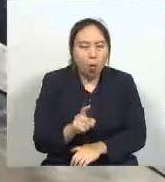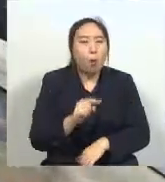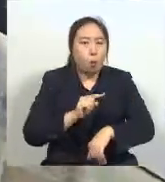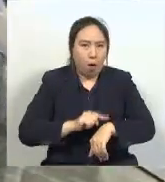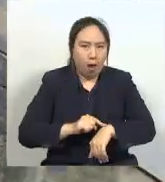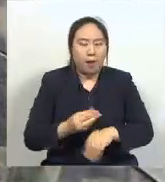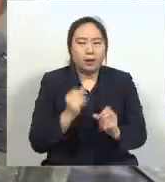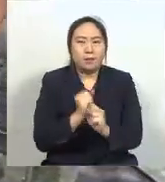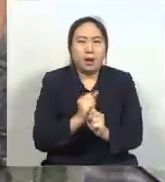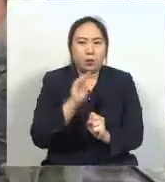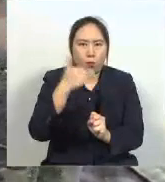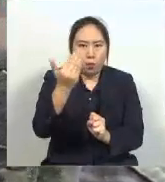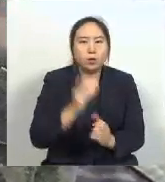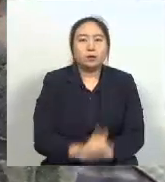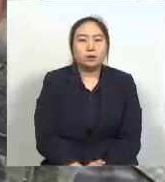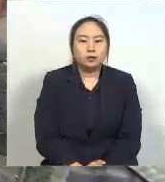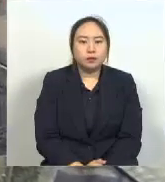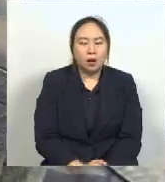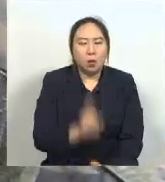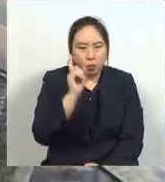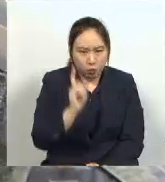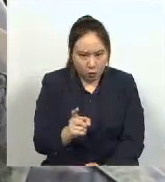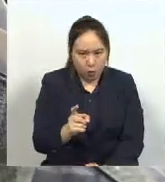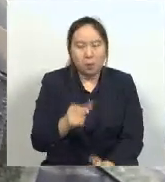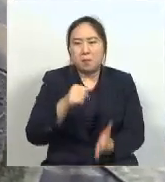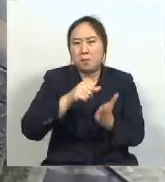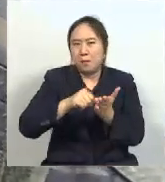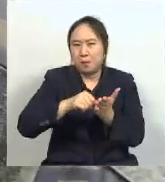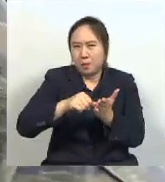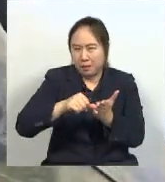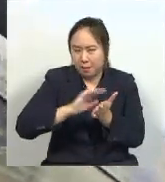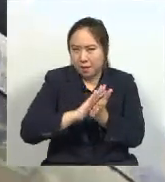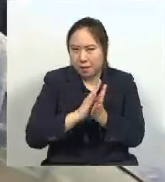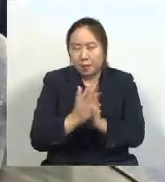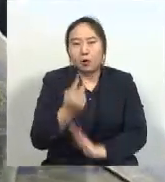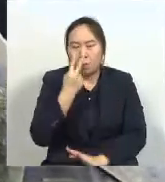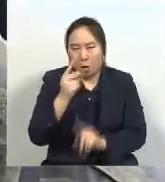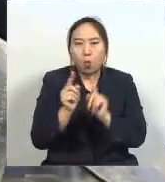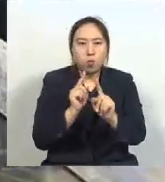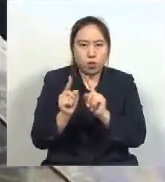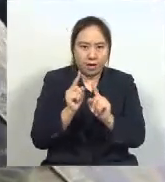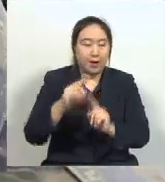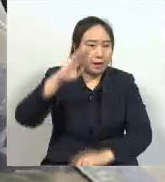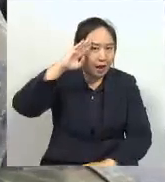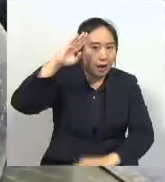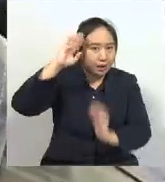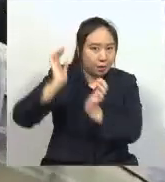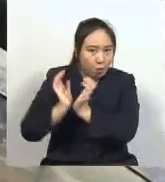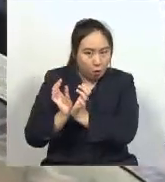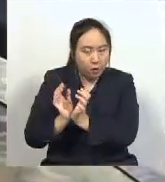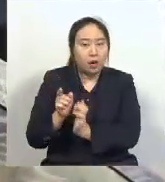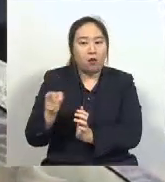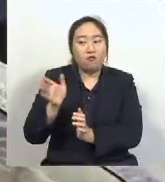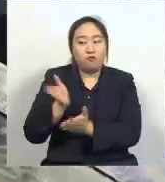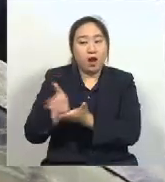ครับปรับแน่นอนครับนะครับต้องปรับแน่นอนนะครับแต่เดี๋ยวต้องพูดคุยกันนะครับต้องสามฝ่ายครับทหารตำรวจและปกครองนะครับในส่วน